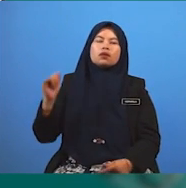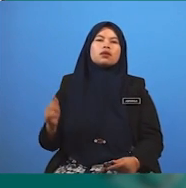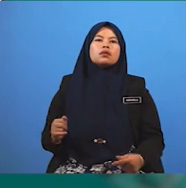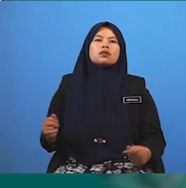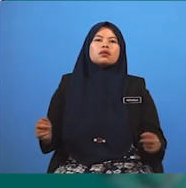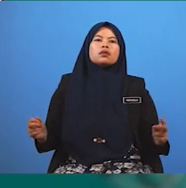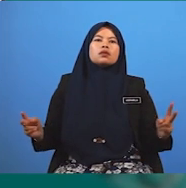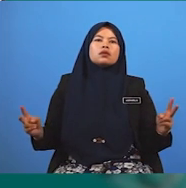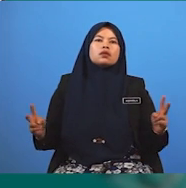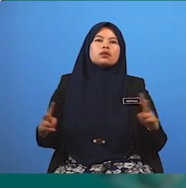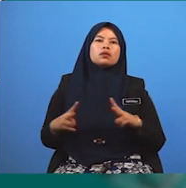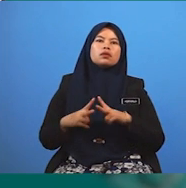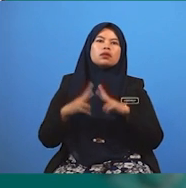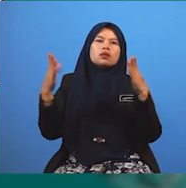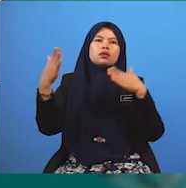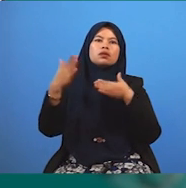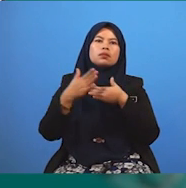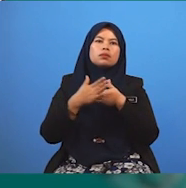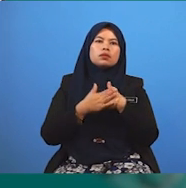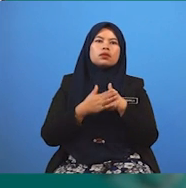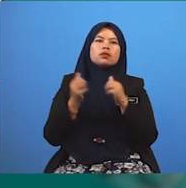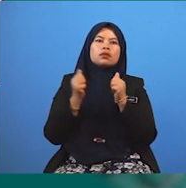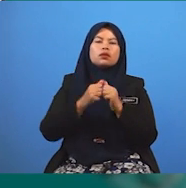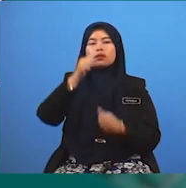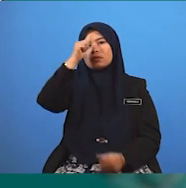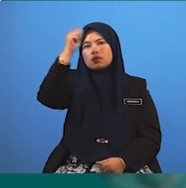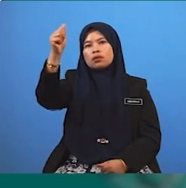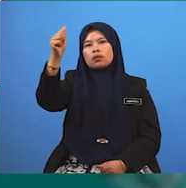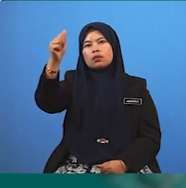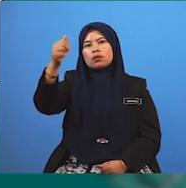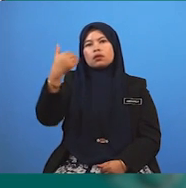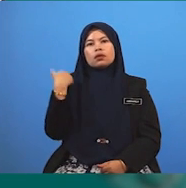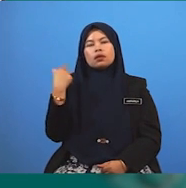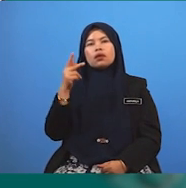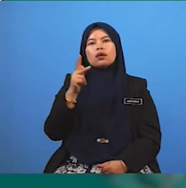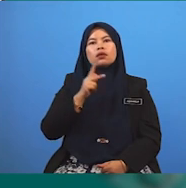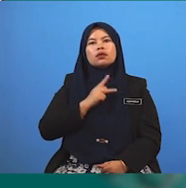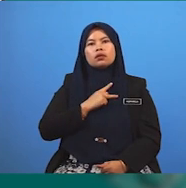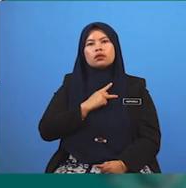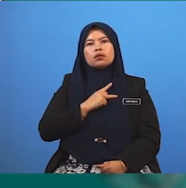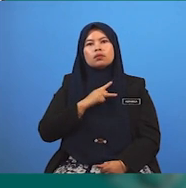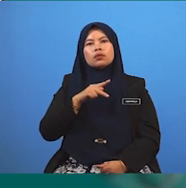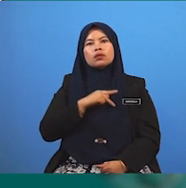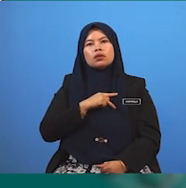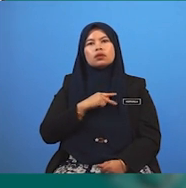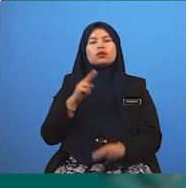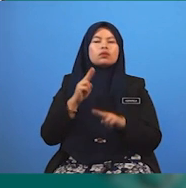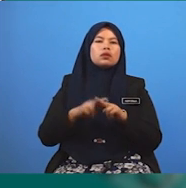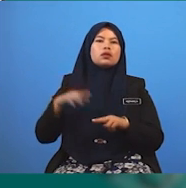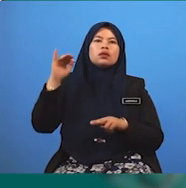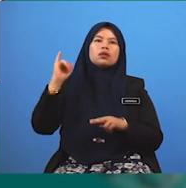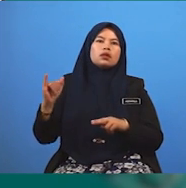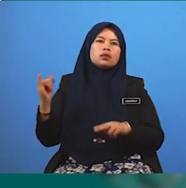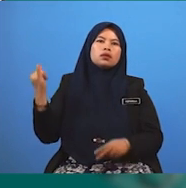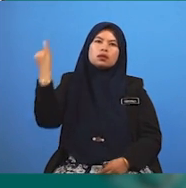hampir dengan Allah Subhanahu Wa Taala serta mempunyai kedudukan yang istimewa bersama para